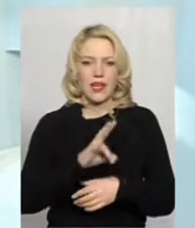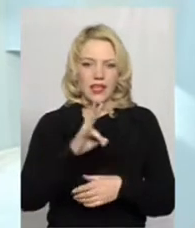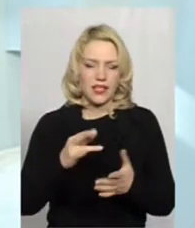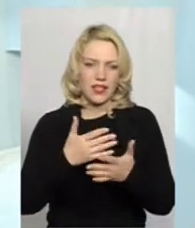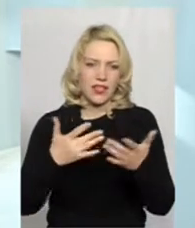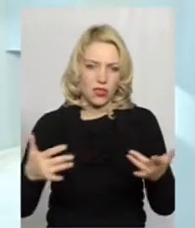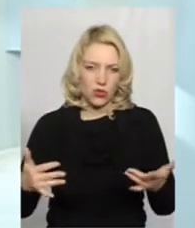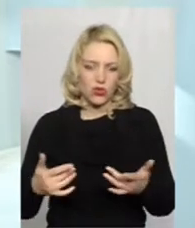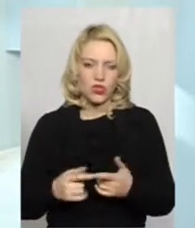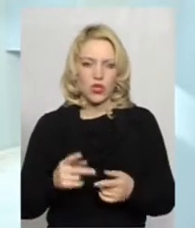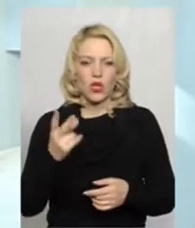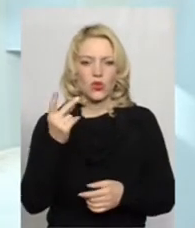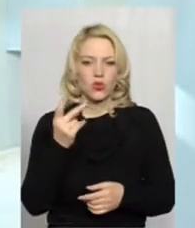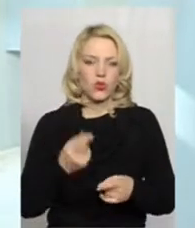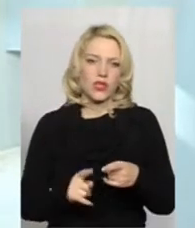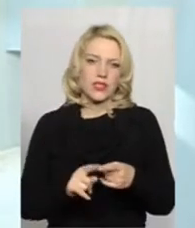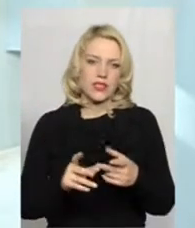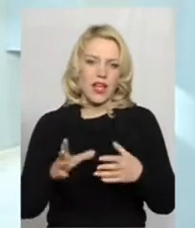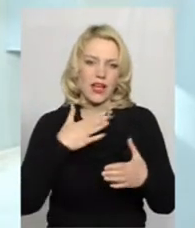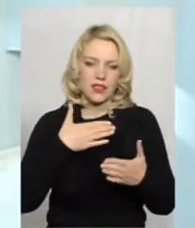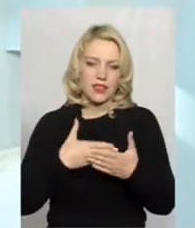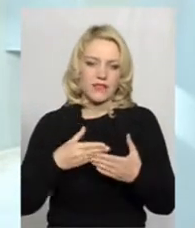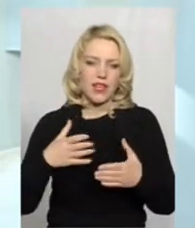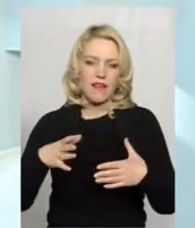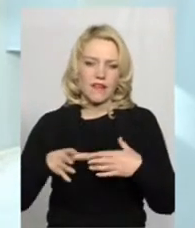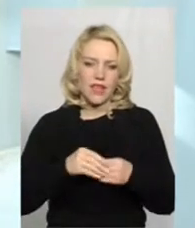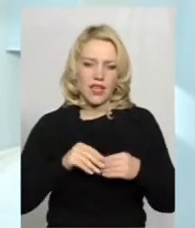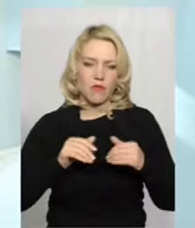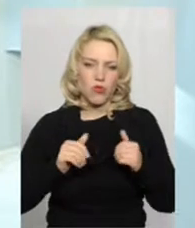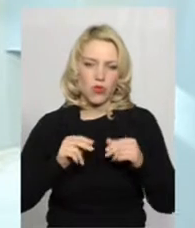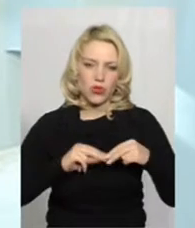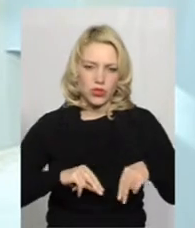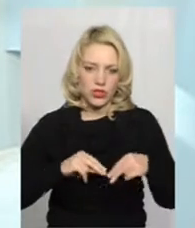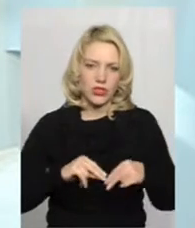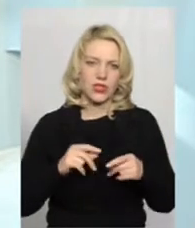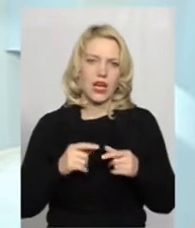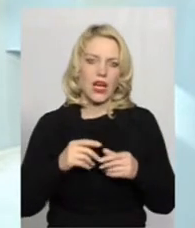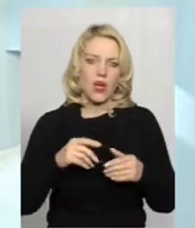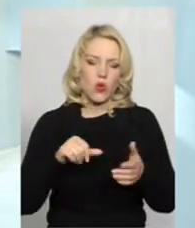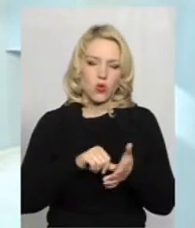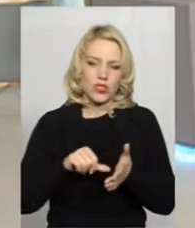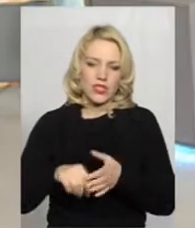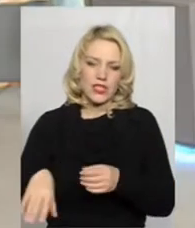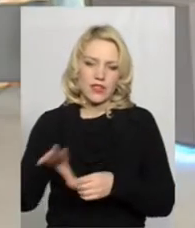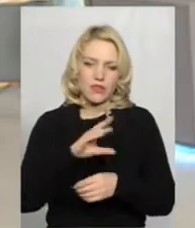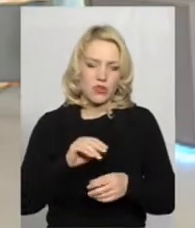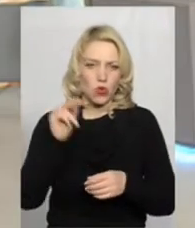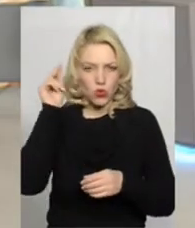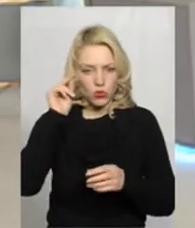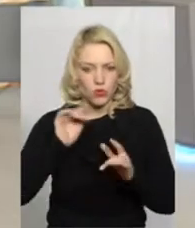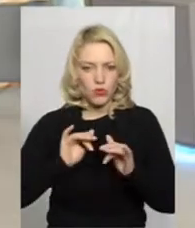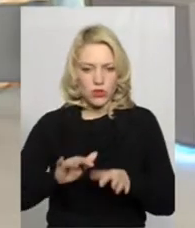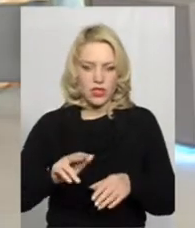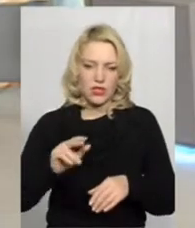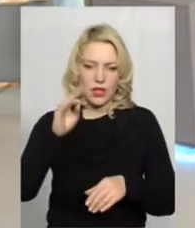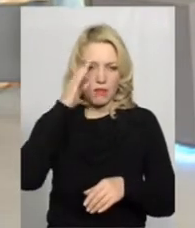перше. Друге – це активна взаємодія усіх учасників освітнього процесу. Хочу сказати, як і батьків, так і вчителів,